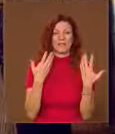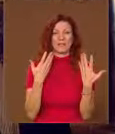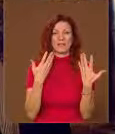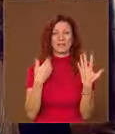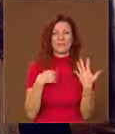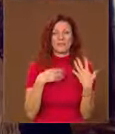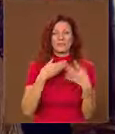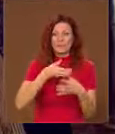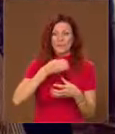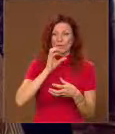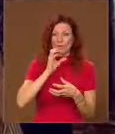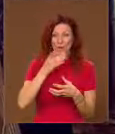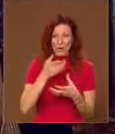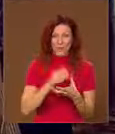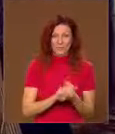живителен сок на